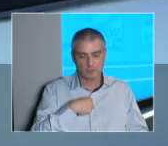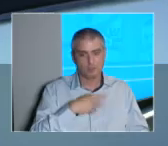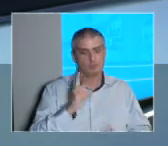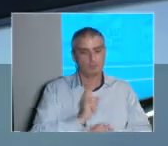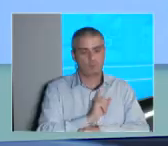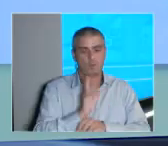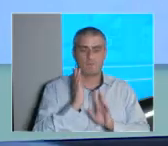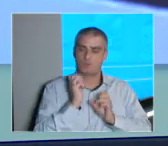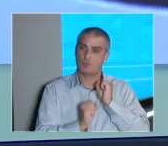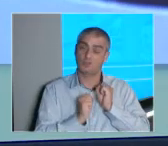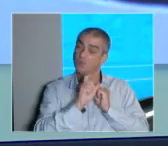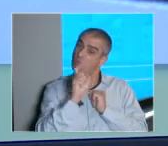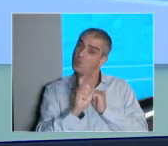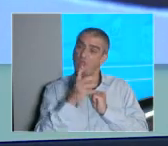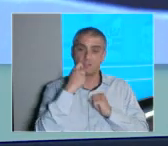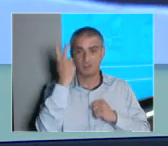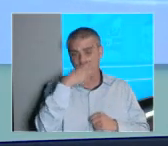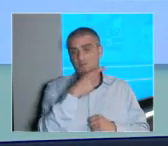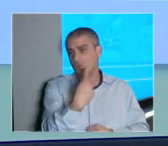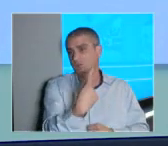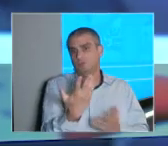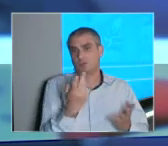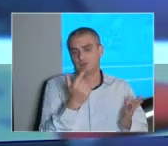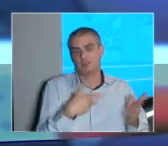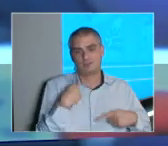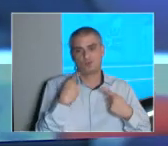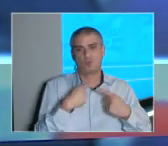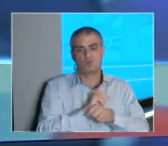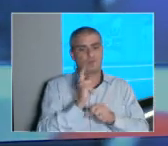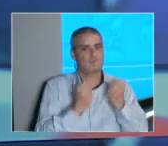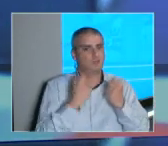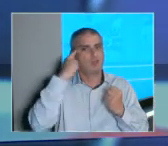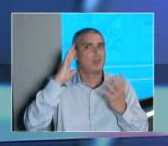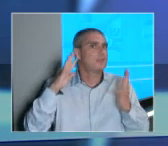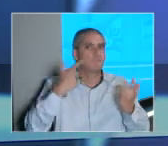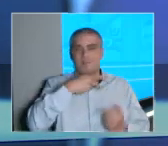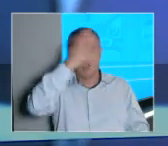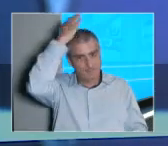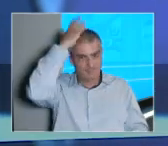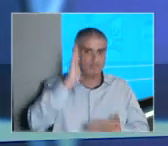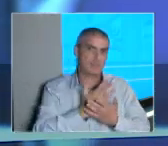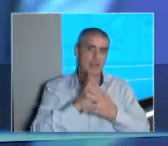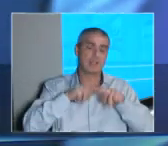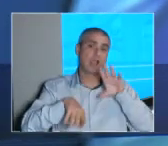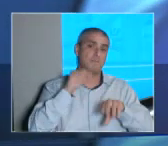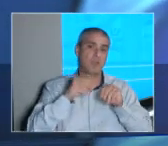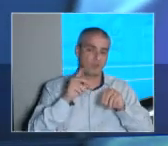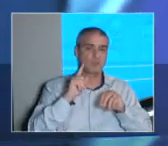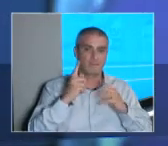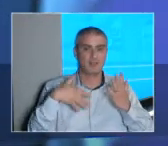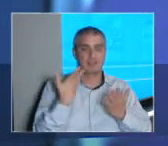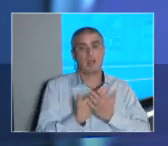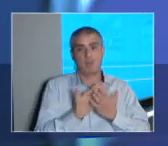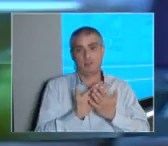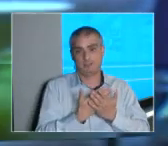מאוד מאוד קשים. יכול להיות שדרג גם מבין שהוא בעצמו הולך קצת לימים קשים. אנחנו הרי לא יודעים מה מנדלבליט יחליט אחרי הבחירות, אבל לפי ההמלצה... אנחנו